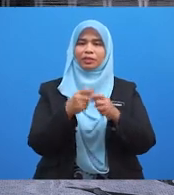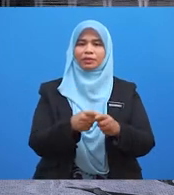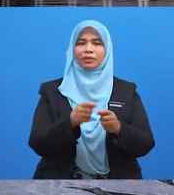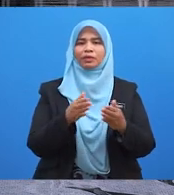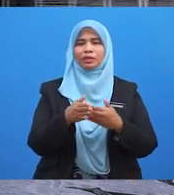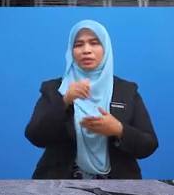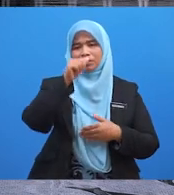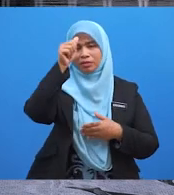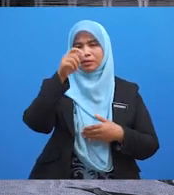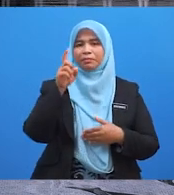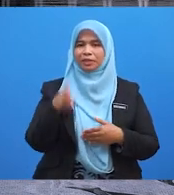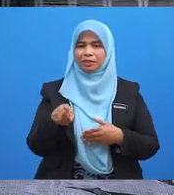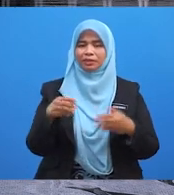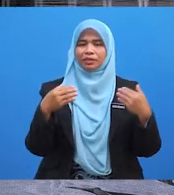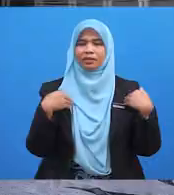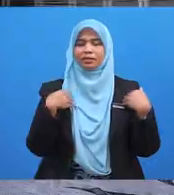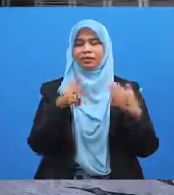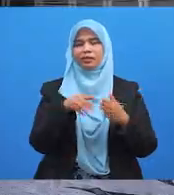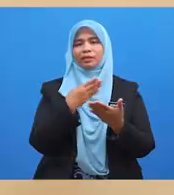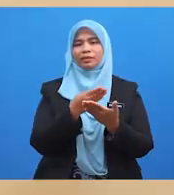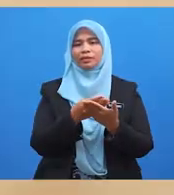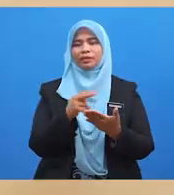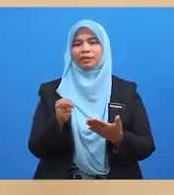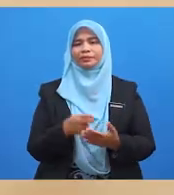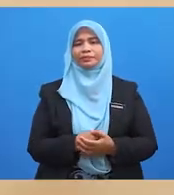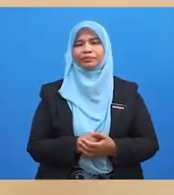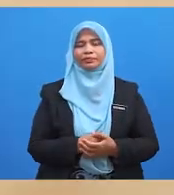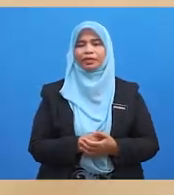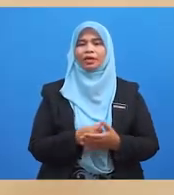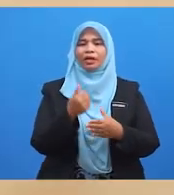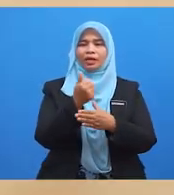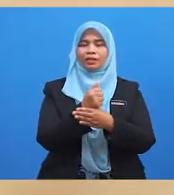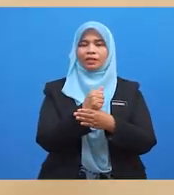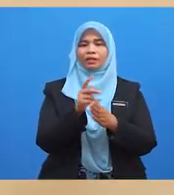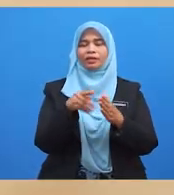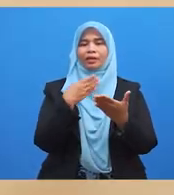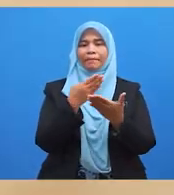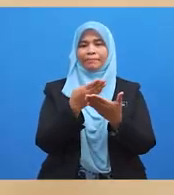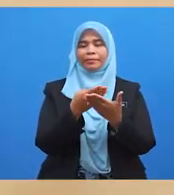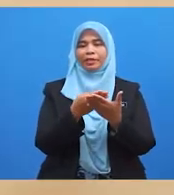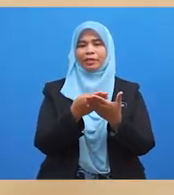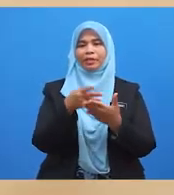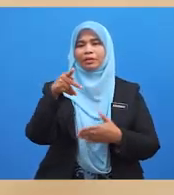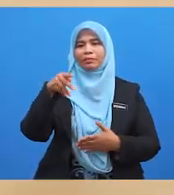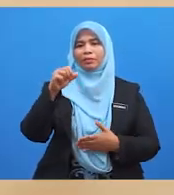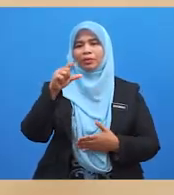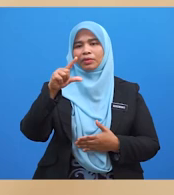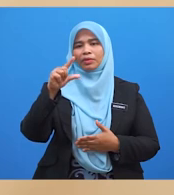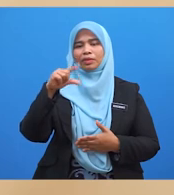Allah pasti ada hikmahnya. Antara hikmah Allah mengharuskan